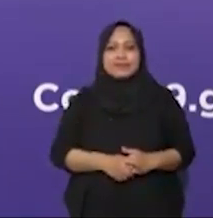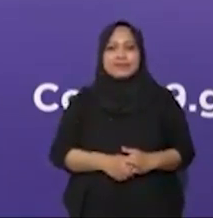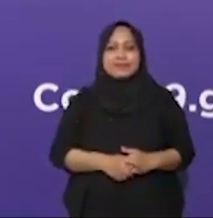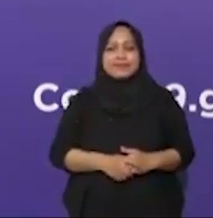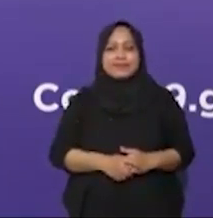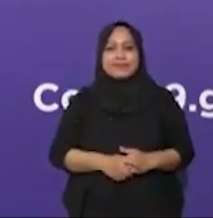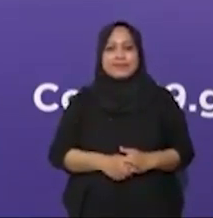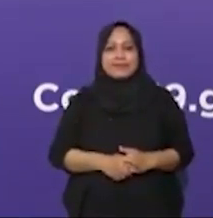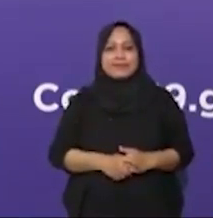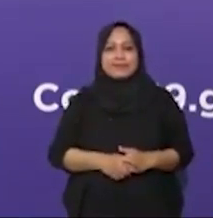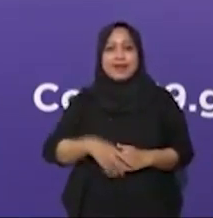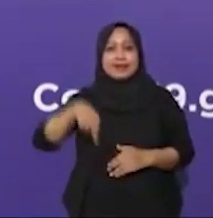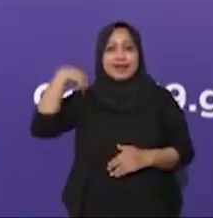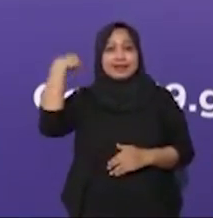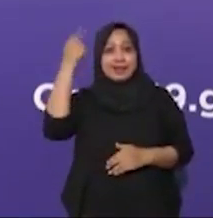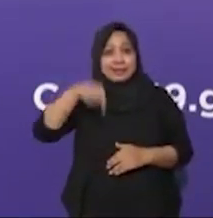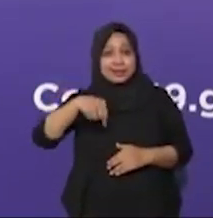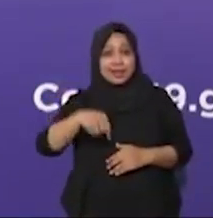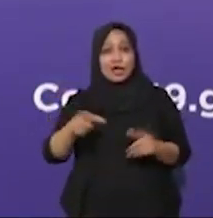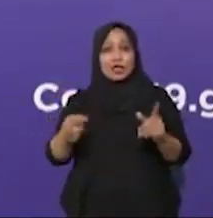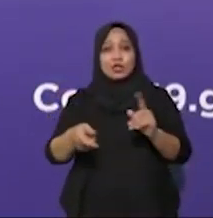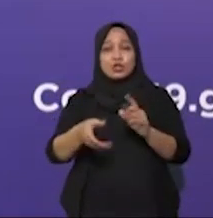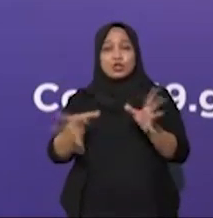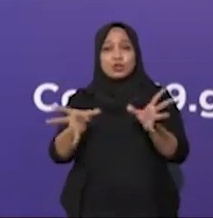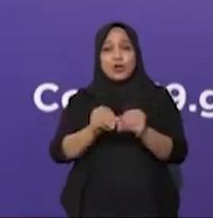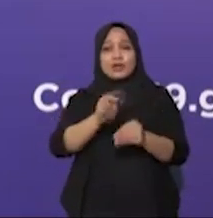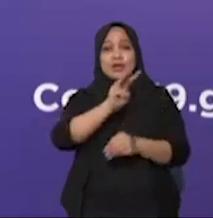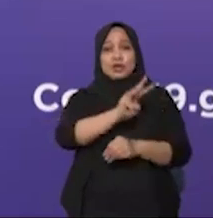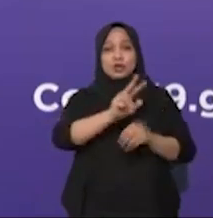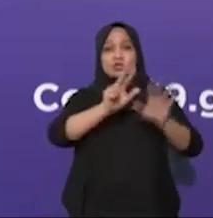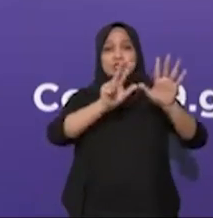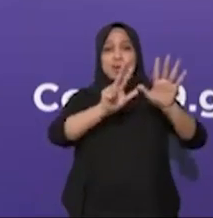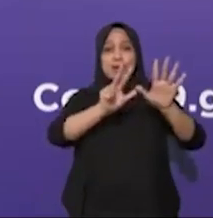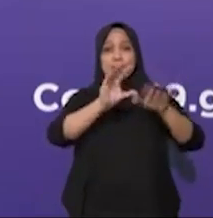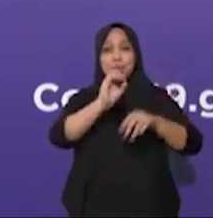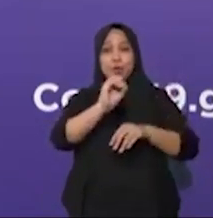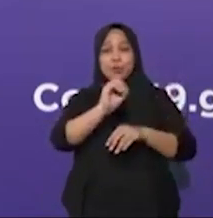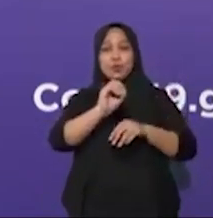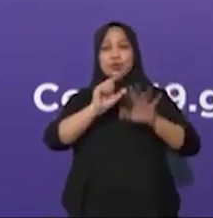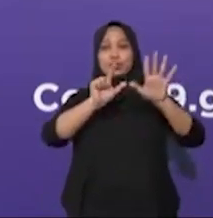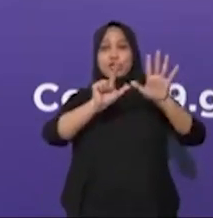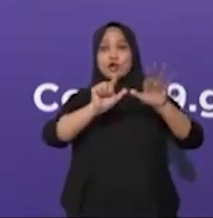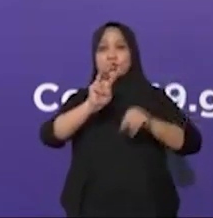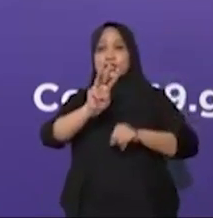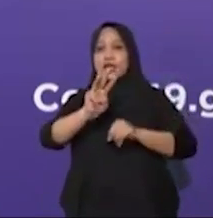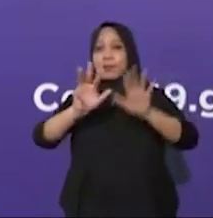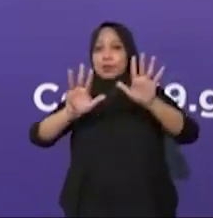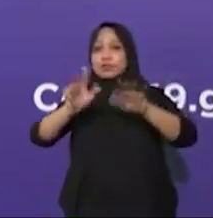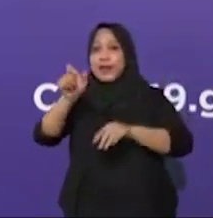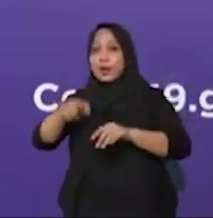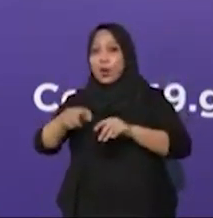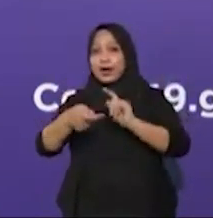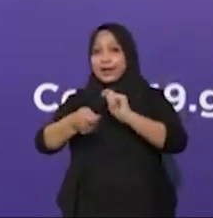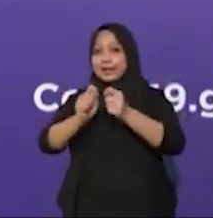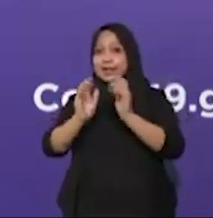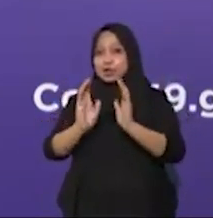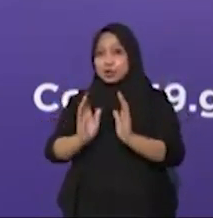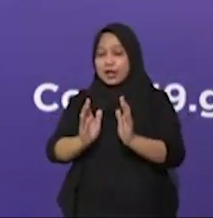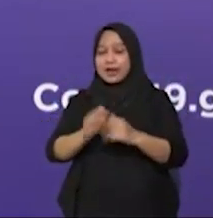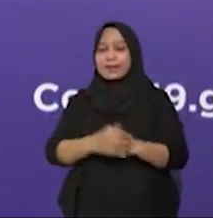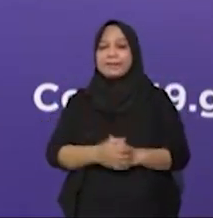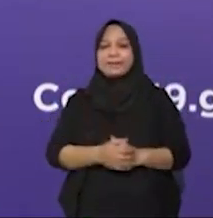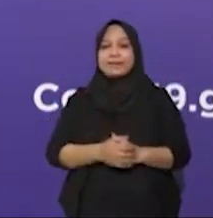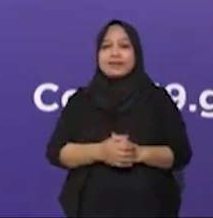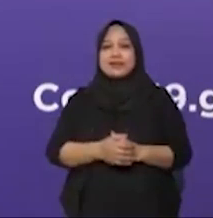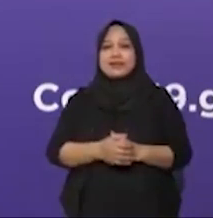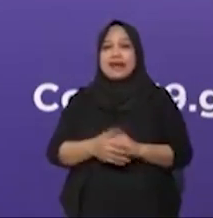sampai dengan hari ini kita sudah memeriksa 380.000 973 spesimen dari